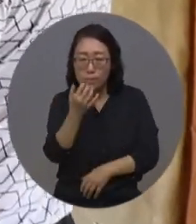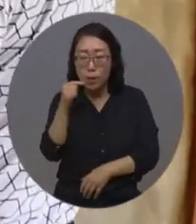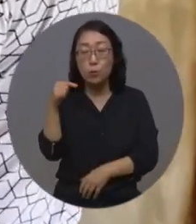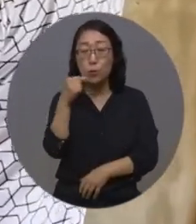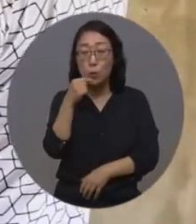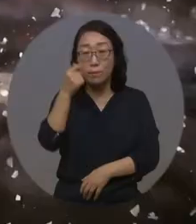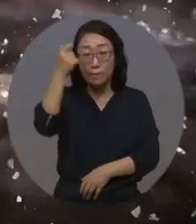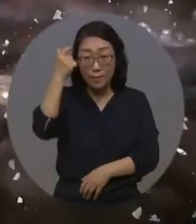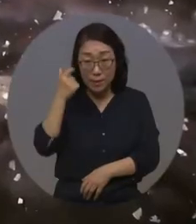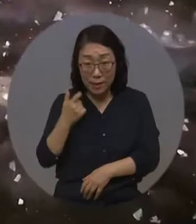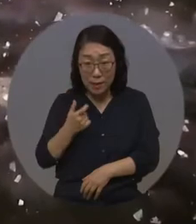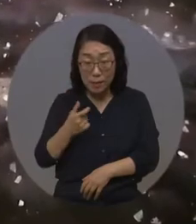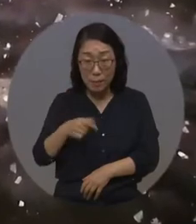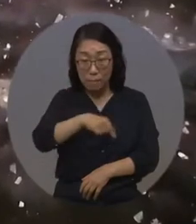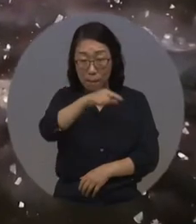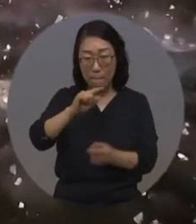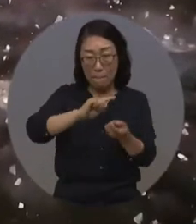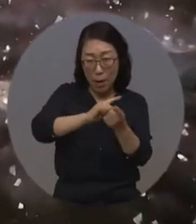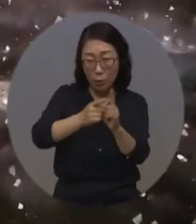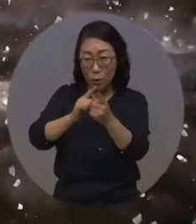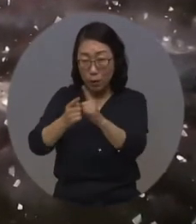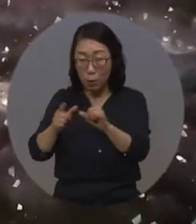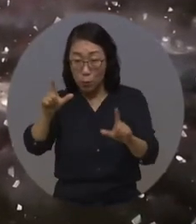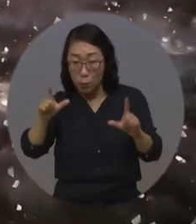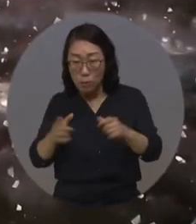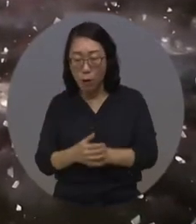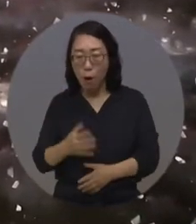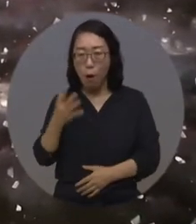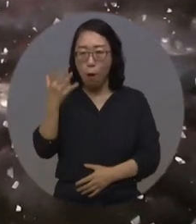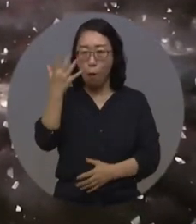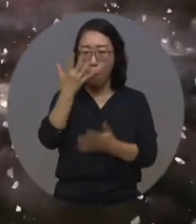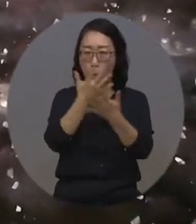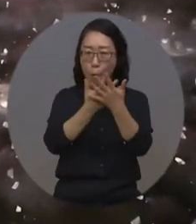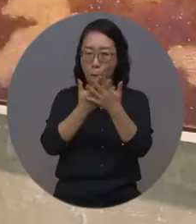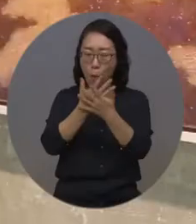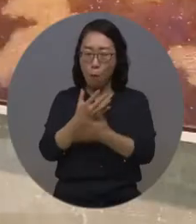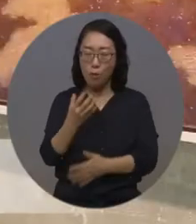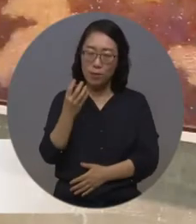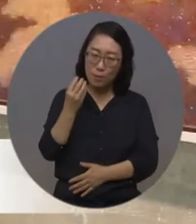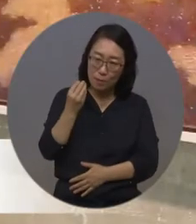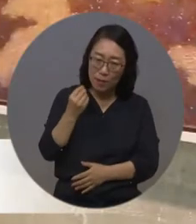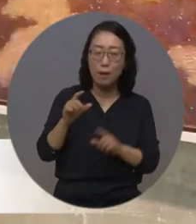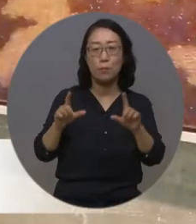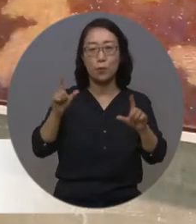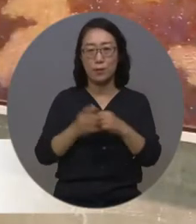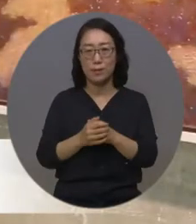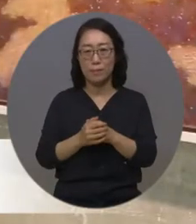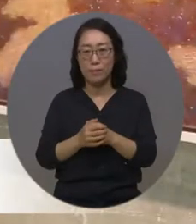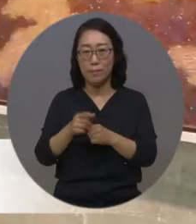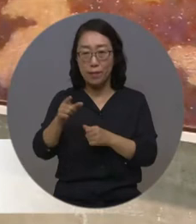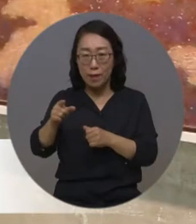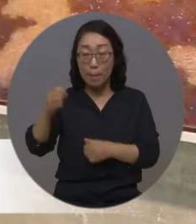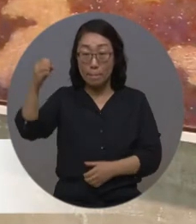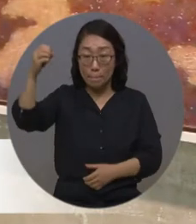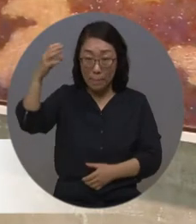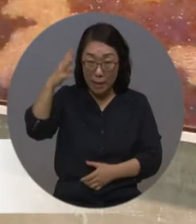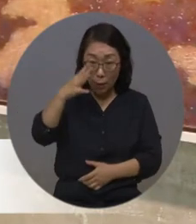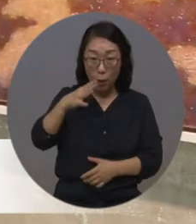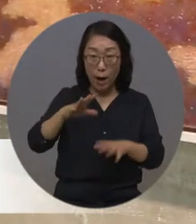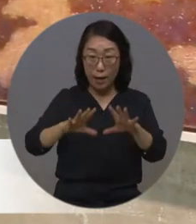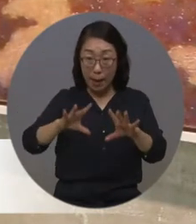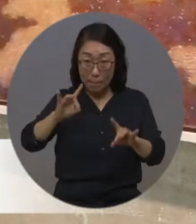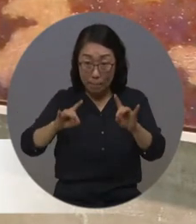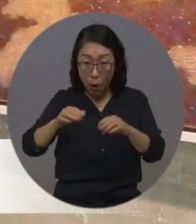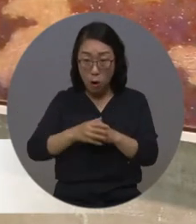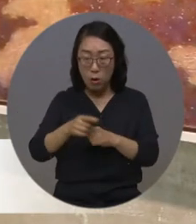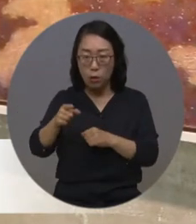가득한 갯벌의 변화 무쌍한 모습은 신비로움을 더해줍니다. 이번 기획의 집 빛과 갯벌은